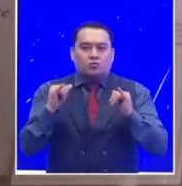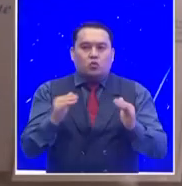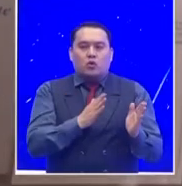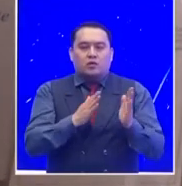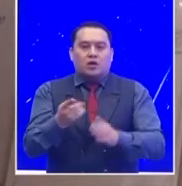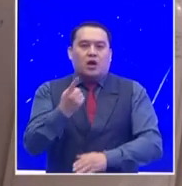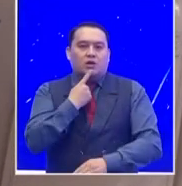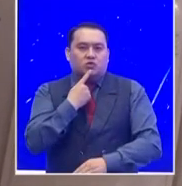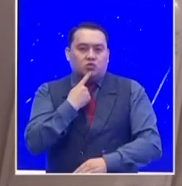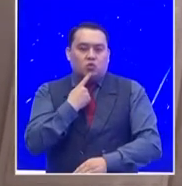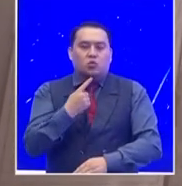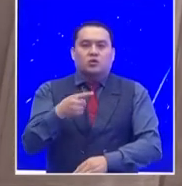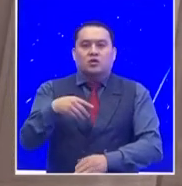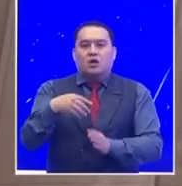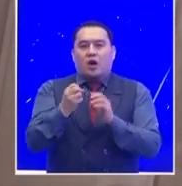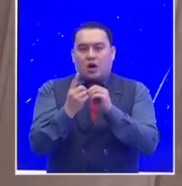функционирования языков, рассчитанной на